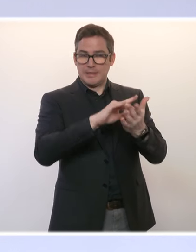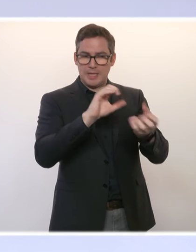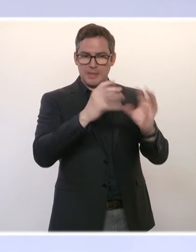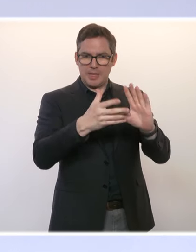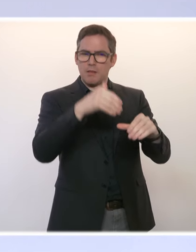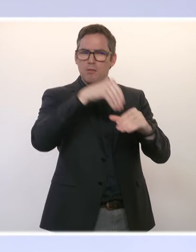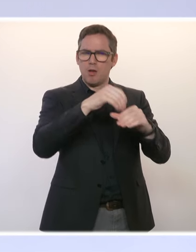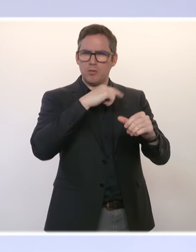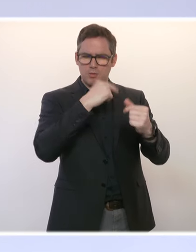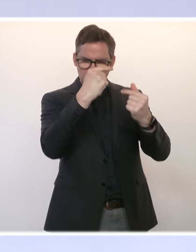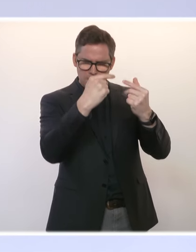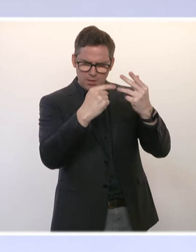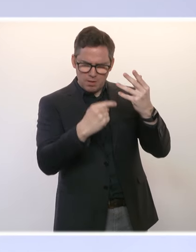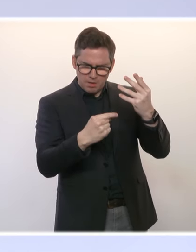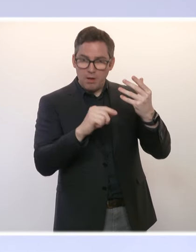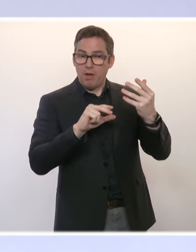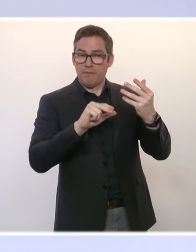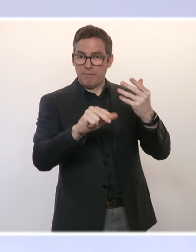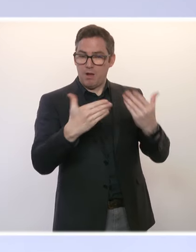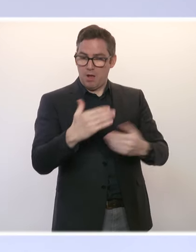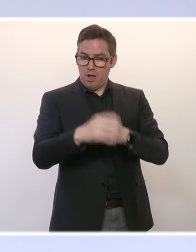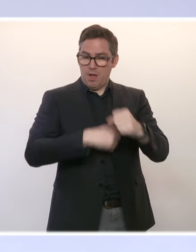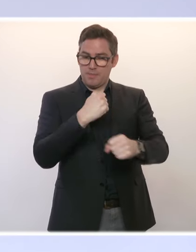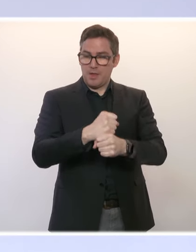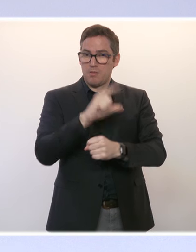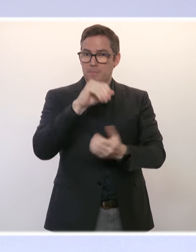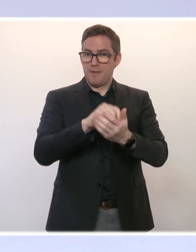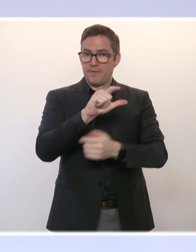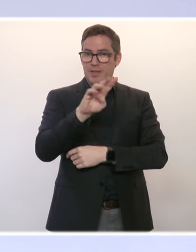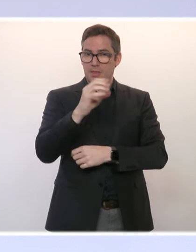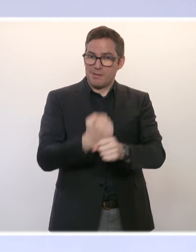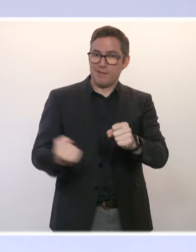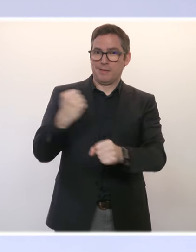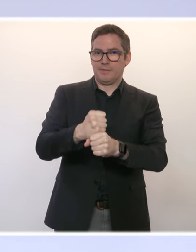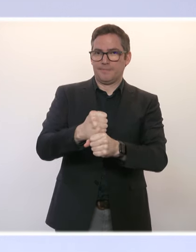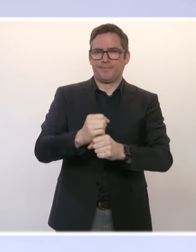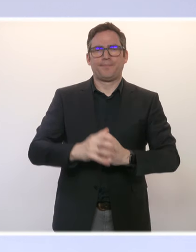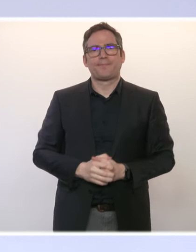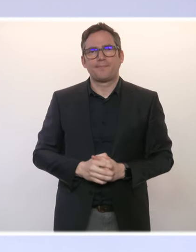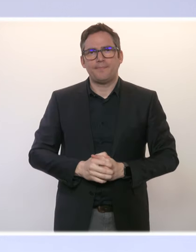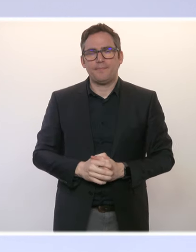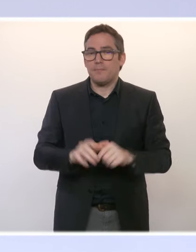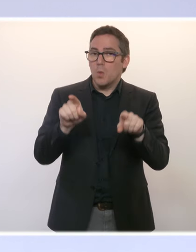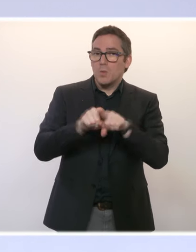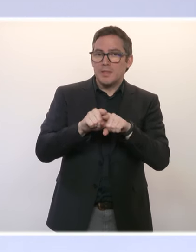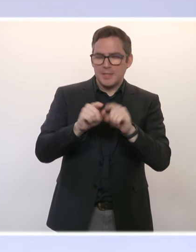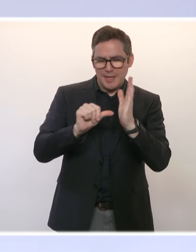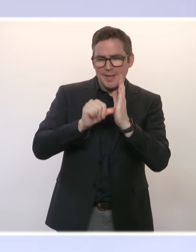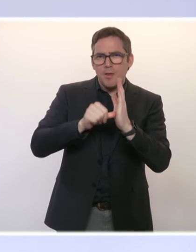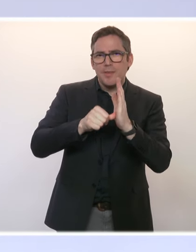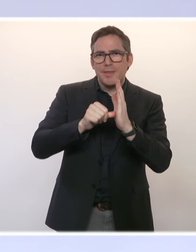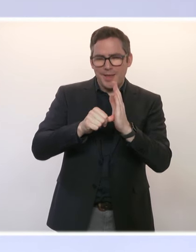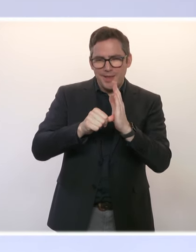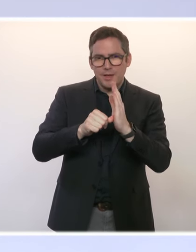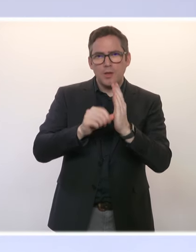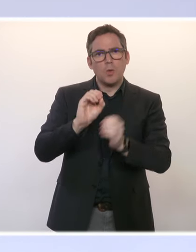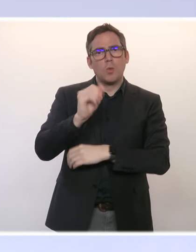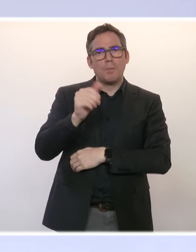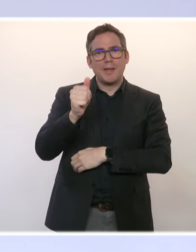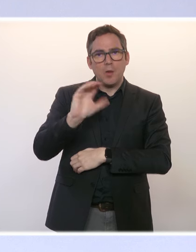qui seront déployées dès cette année 2024. Il y aura également la généralisation de l'identité numérique régalienne pour